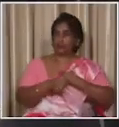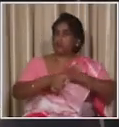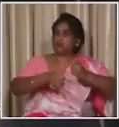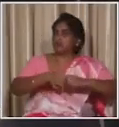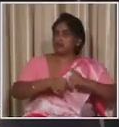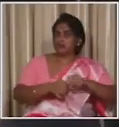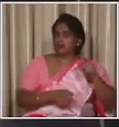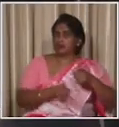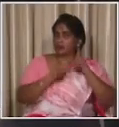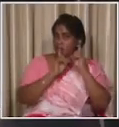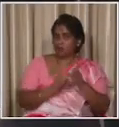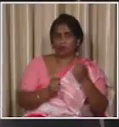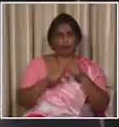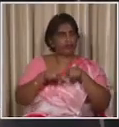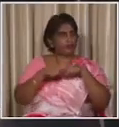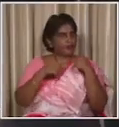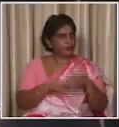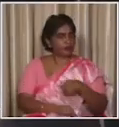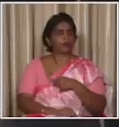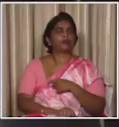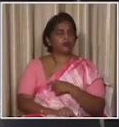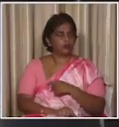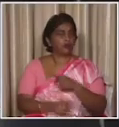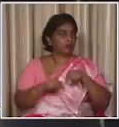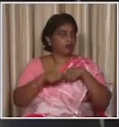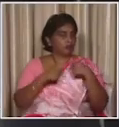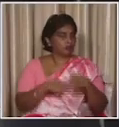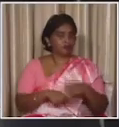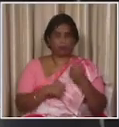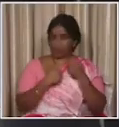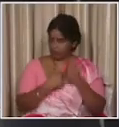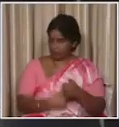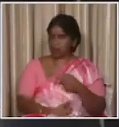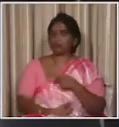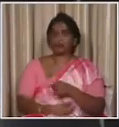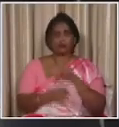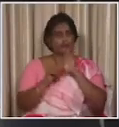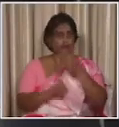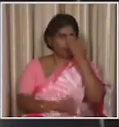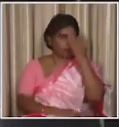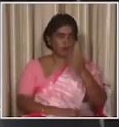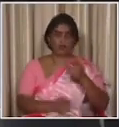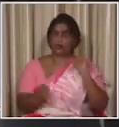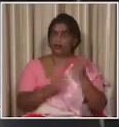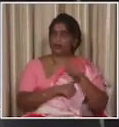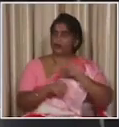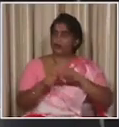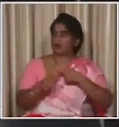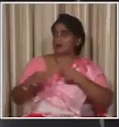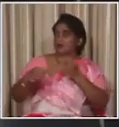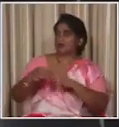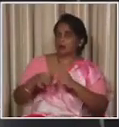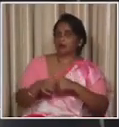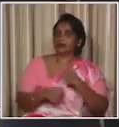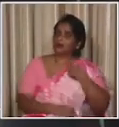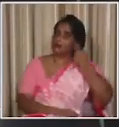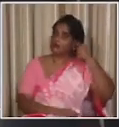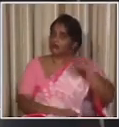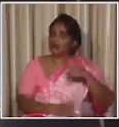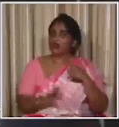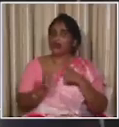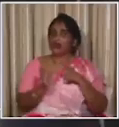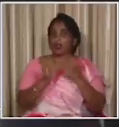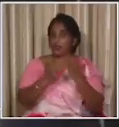මේ ආකාරයට මුදල් වියදම් කරලා තියෙනවා, මේ වියදම් කිරීම සාධාරණද? එසා කරුණාකර ක්‍රිකට් ආයතනය මේක විමසන්න. මා විශ්වාස කරන